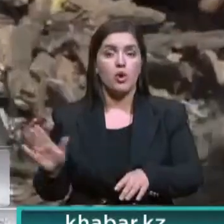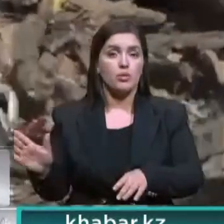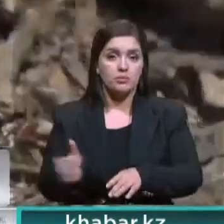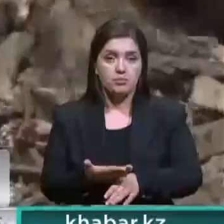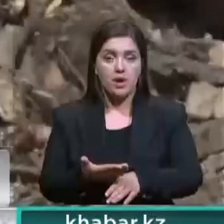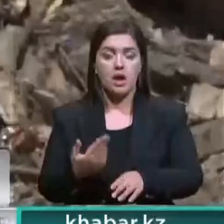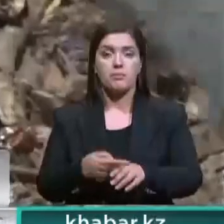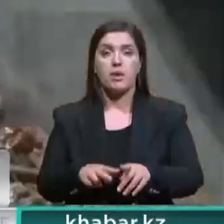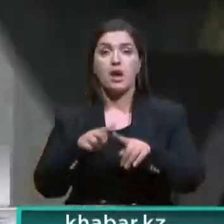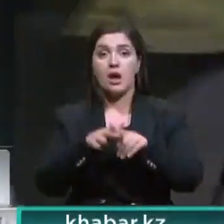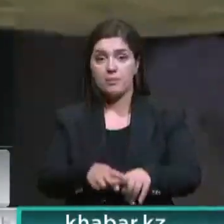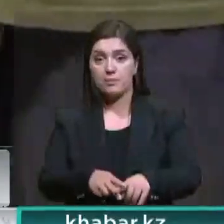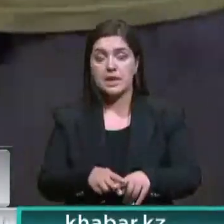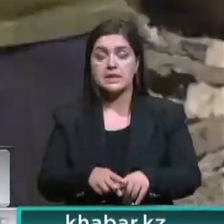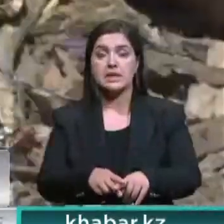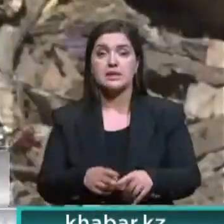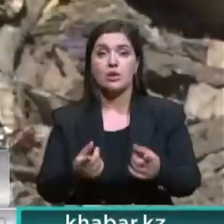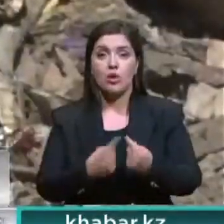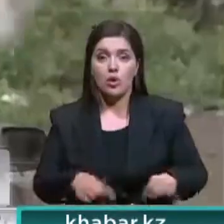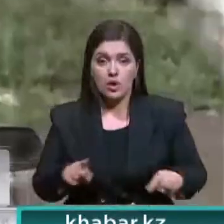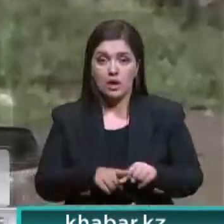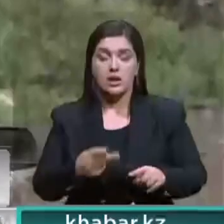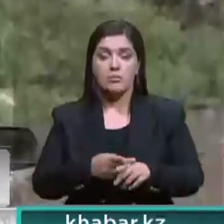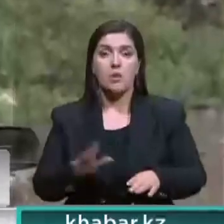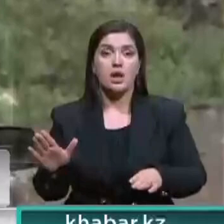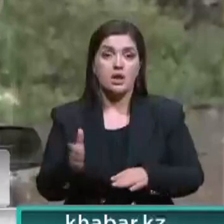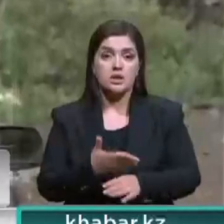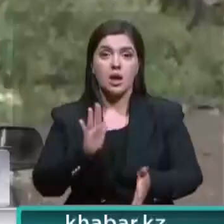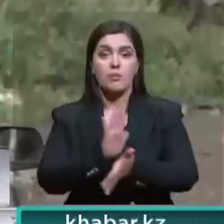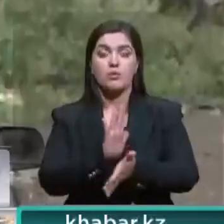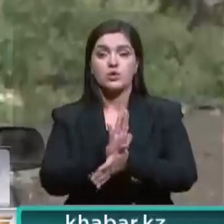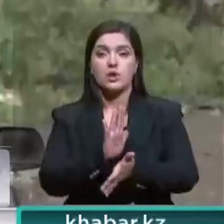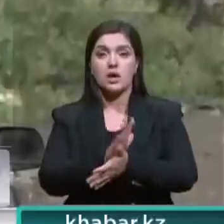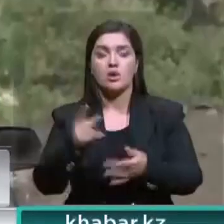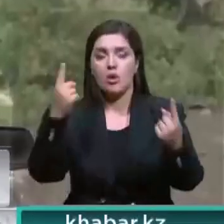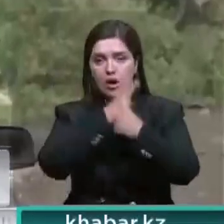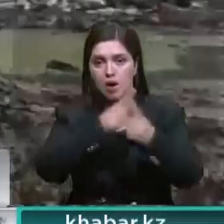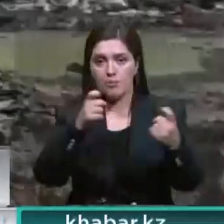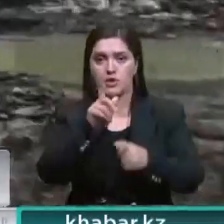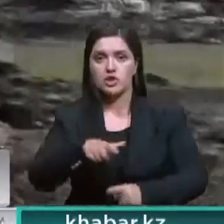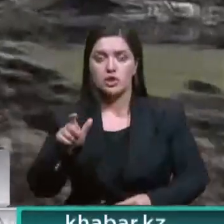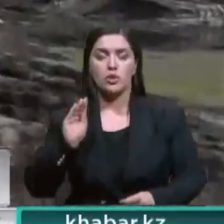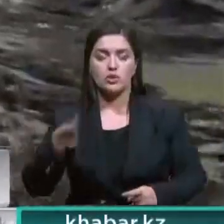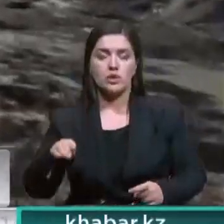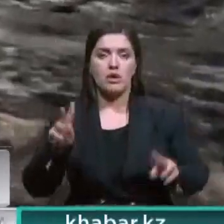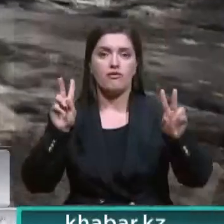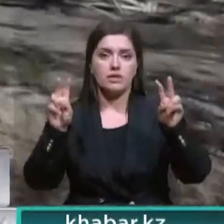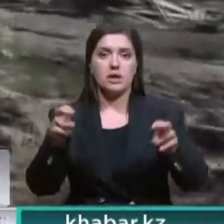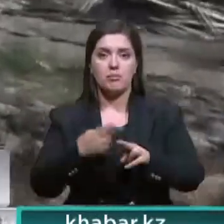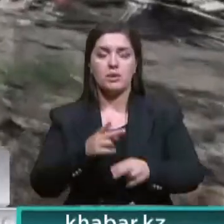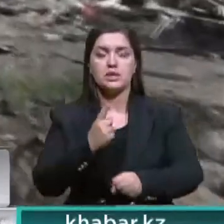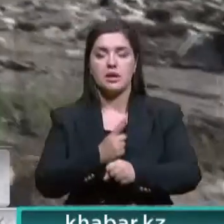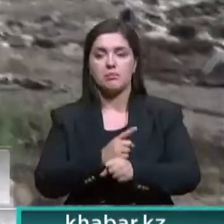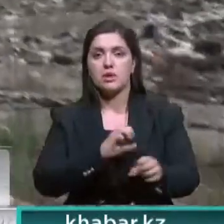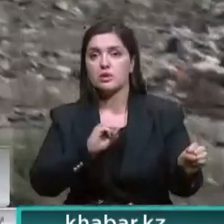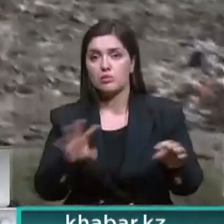В обязанность местных органов, помимо ликвидации целого мусорного городка, входит оповещение жителей и установка знаков, запрещающих сброс отходов,